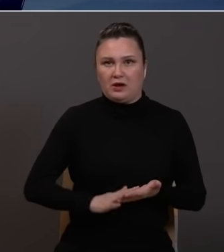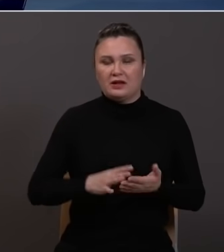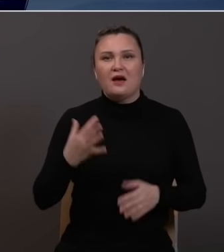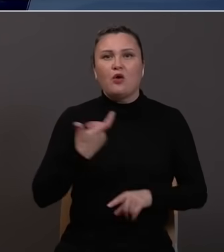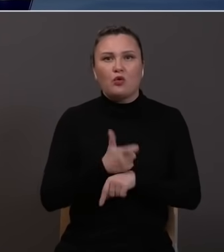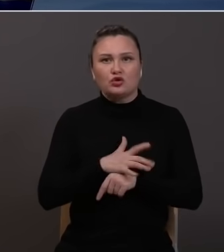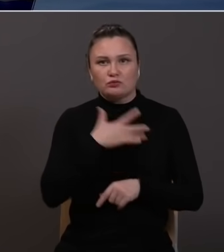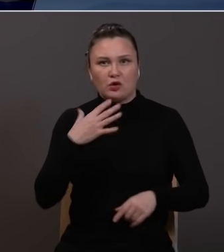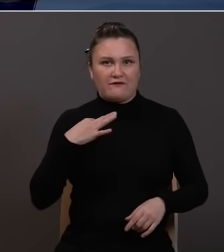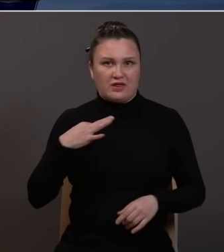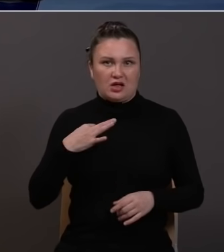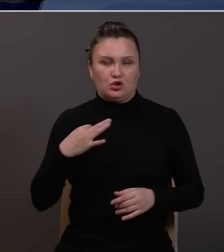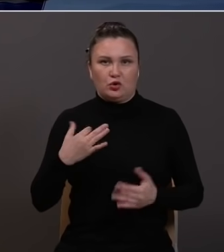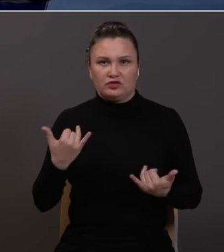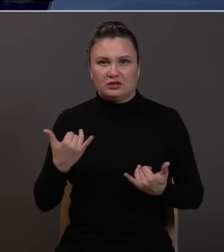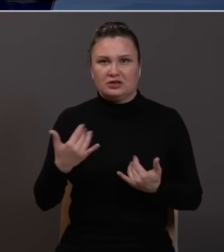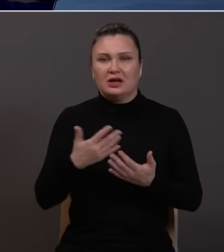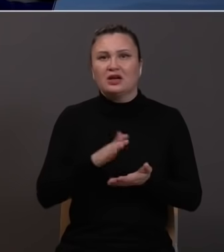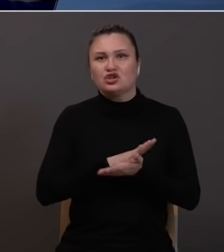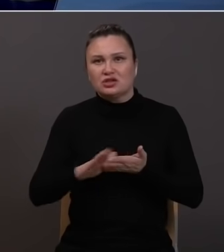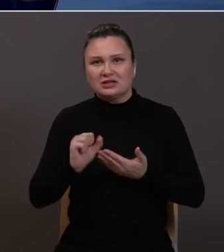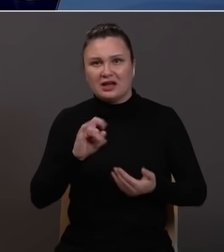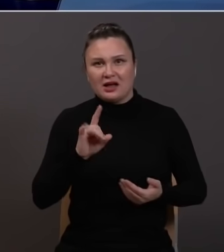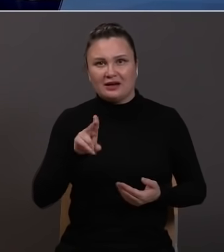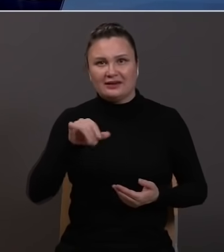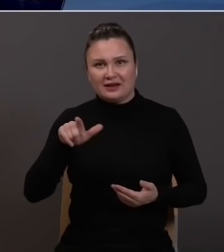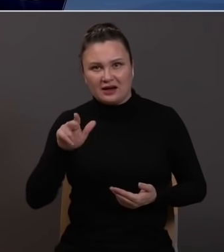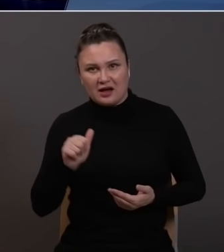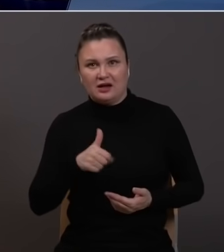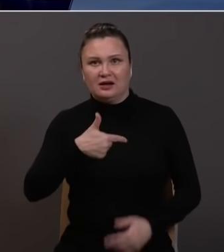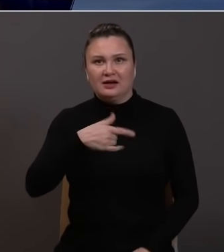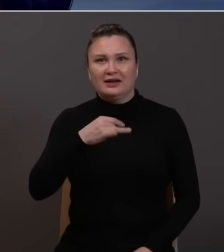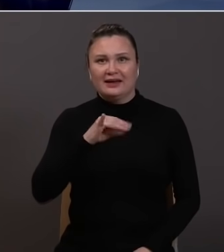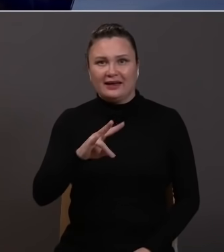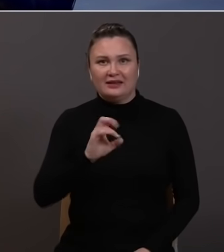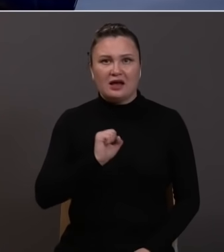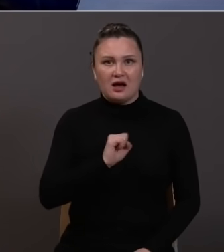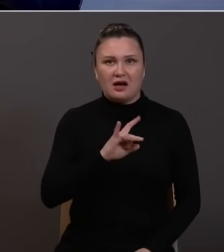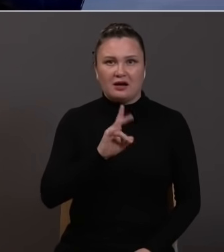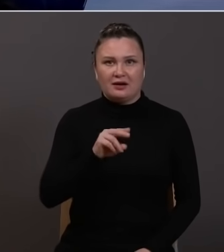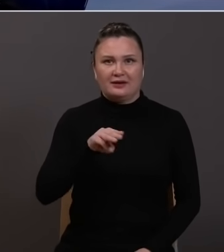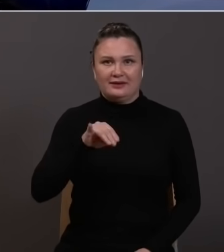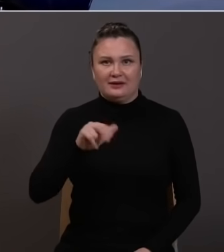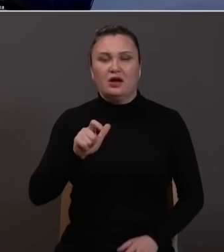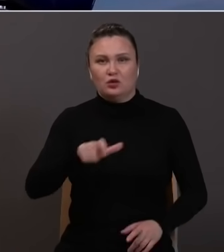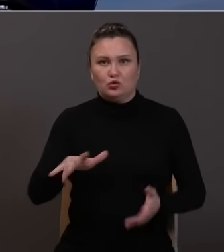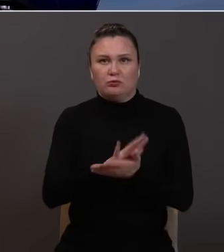сейчас волонтерских движений, и Green Arctic, и Чистая Арктика, то есть они действительно делают, убираются, это колоссальный труд, и вот просто чтобы эта уборка не была